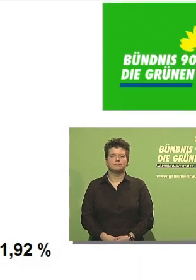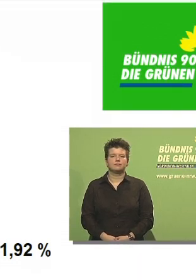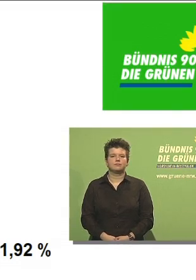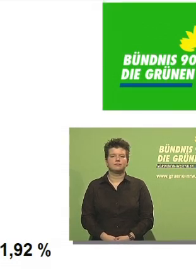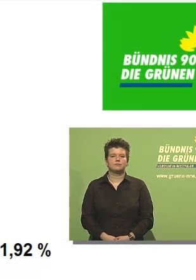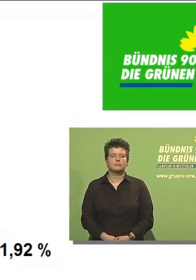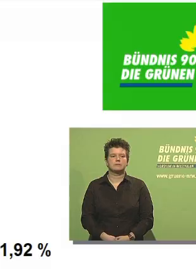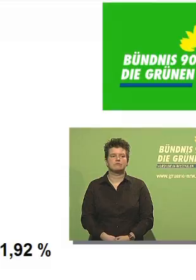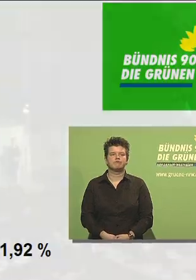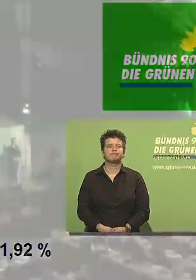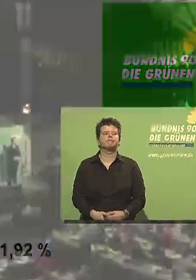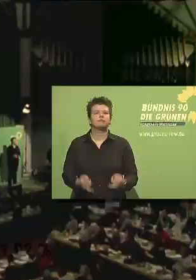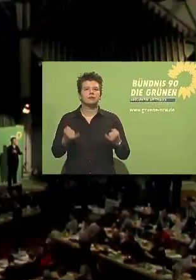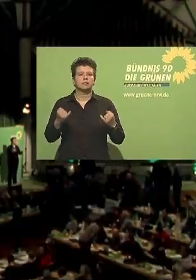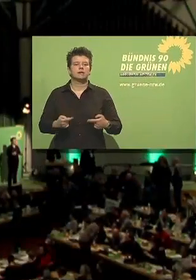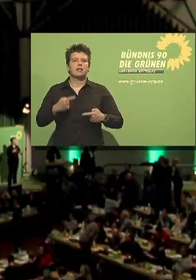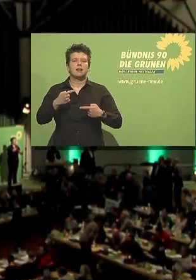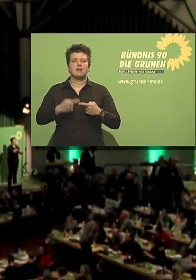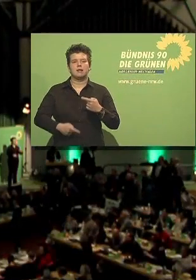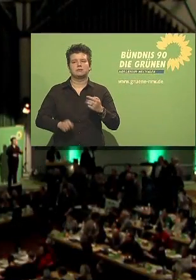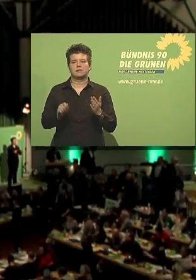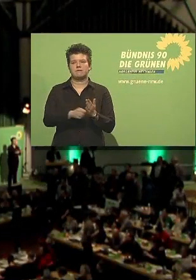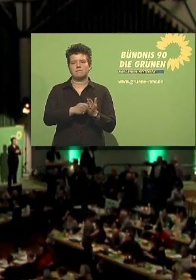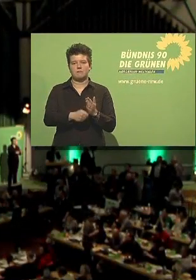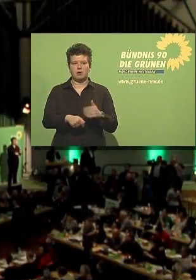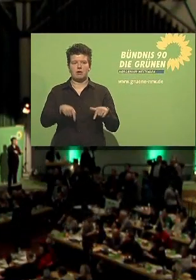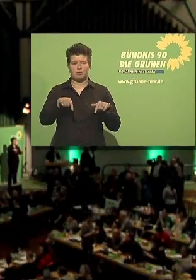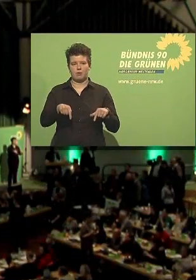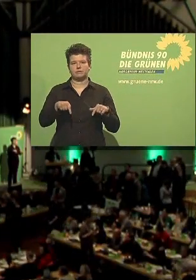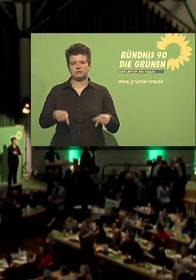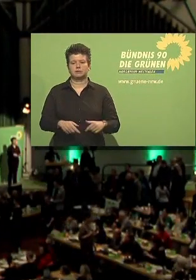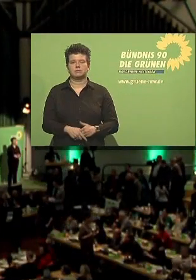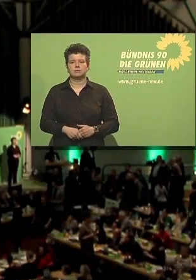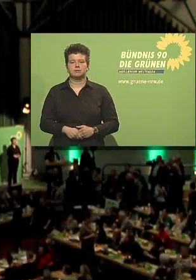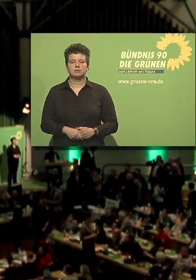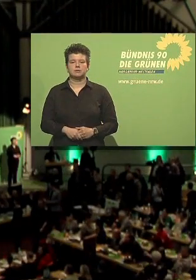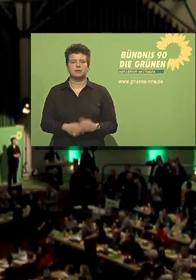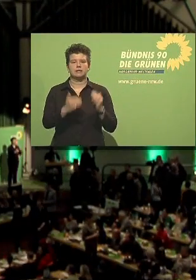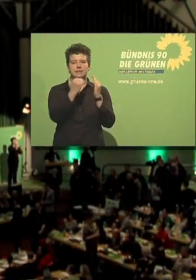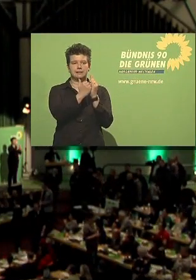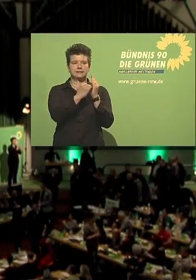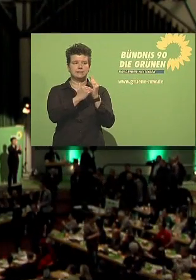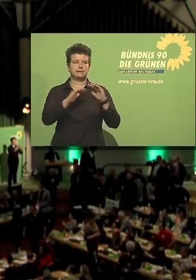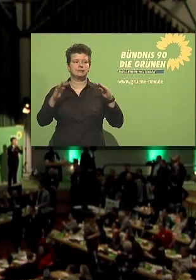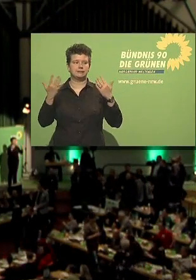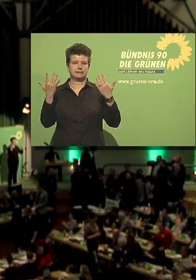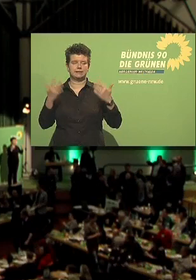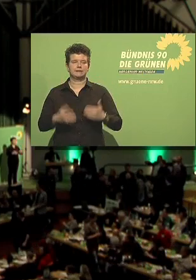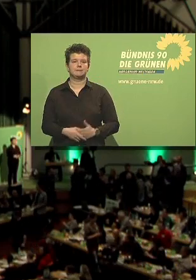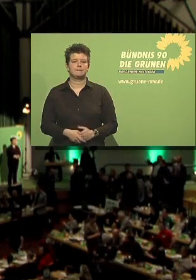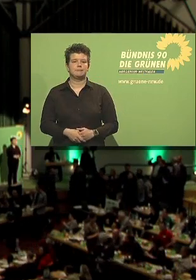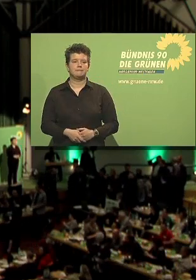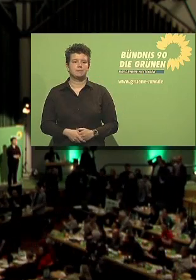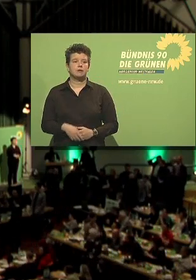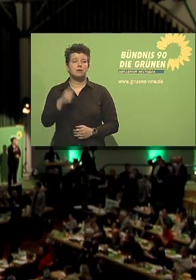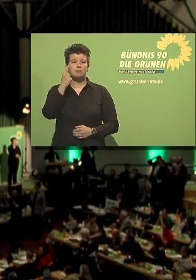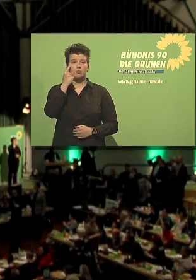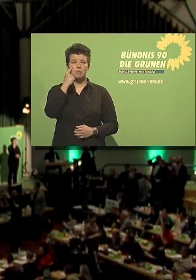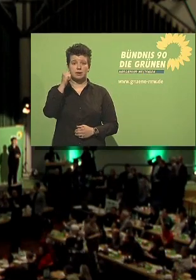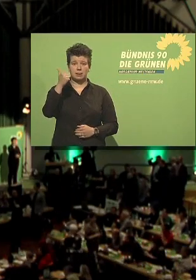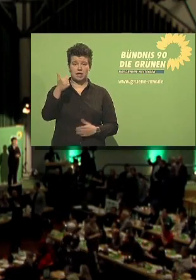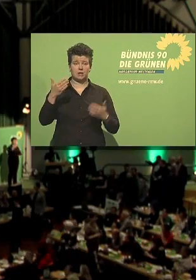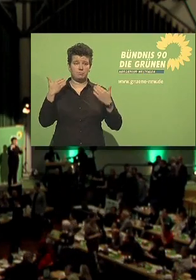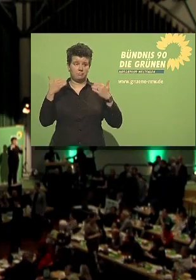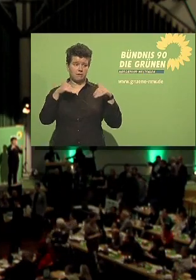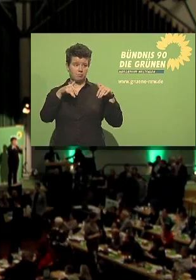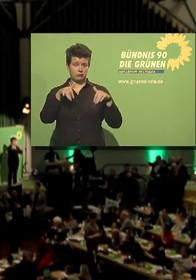Damit kommen wir zur letzten Wahl für heute. Wir wählen jetzt den Listenplatz 10. Bislang liegt uns eine Bewerbung